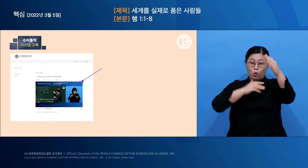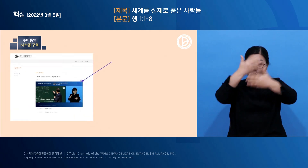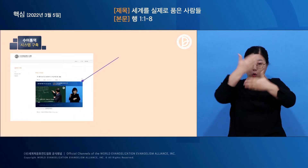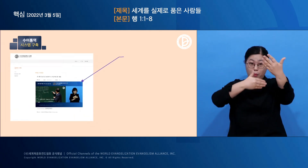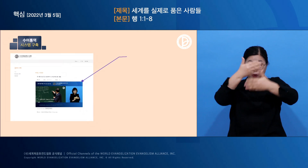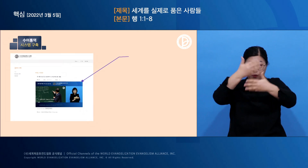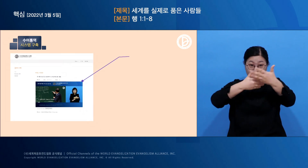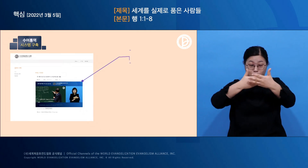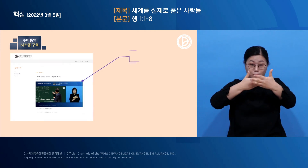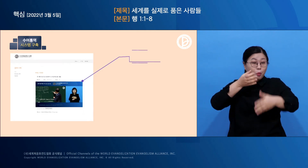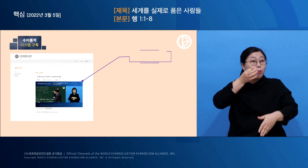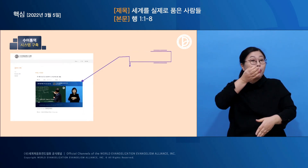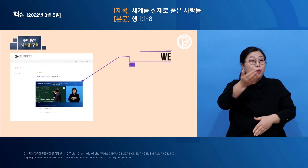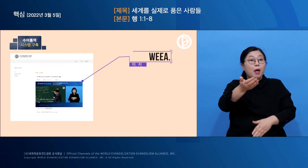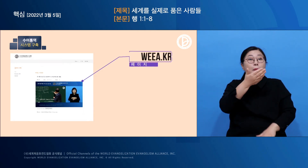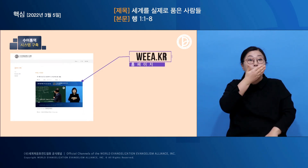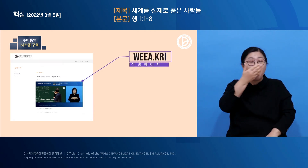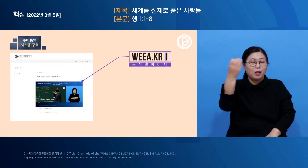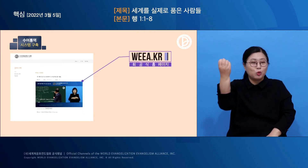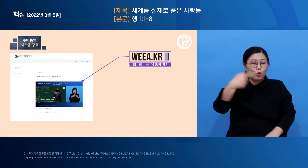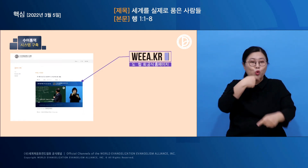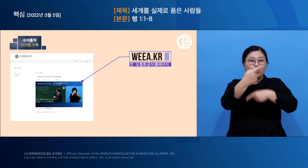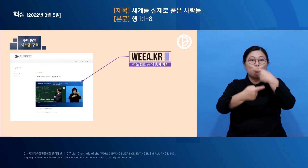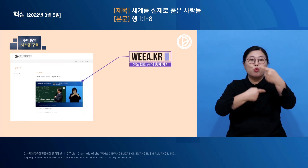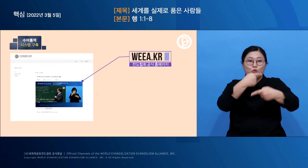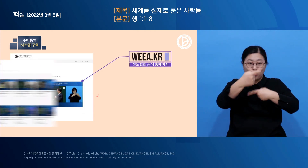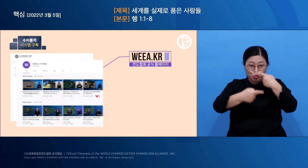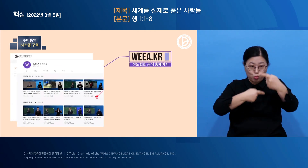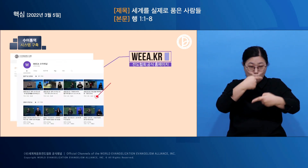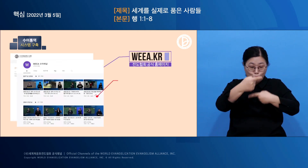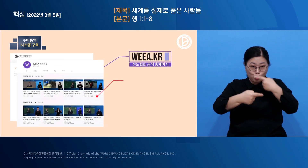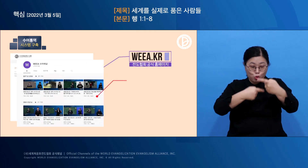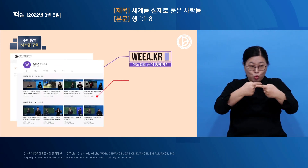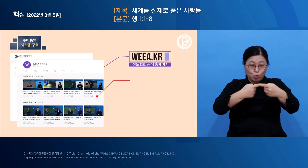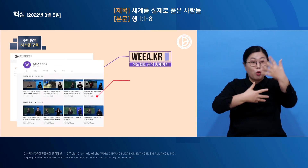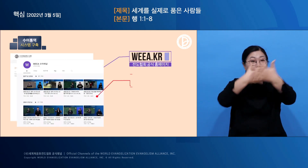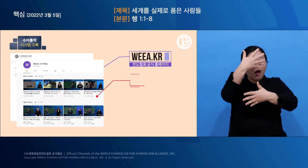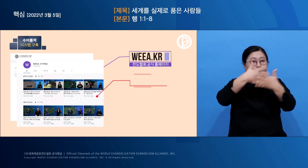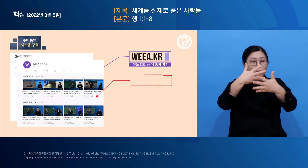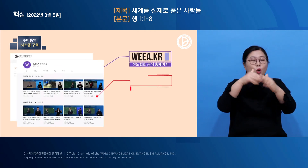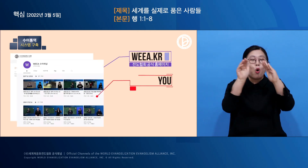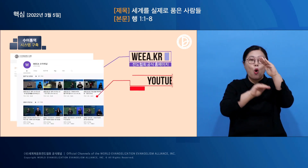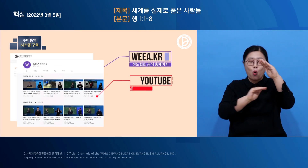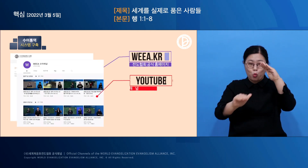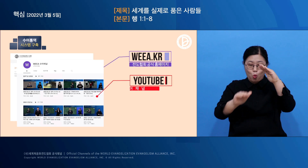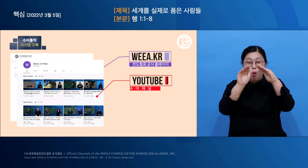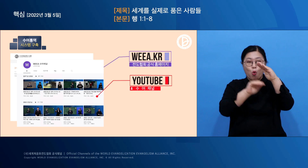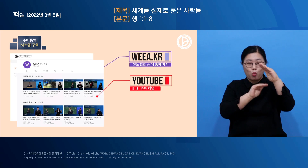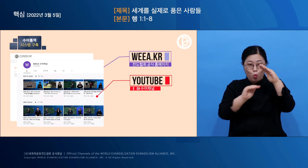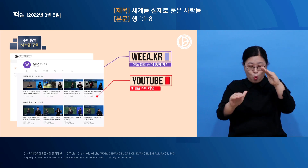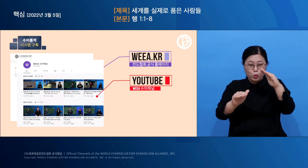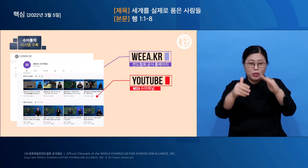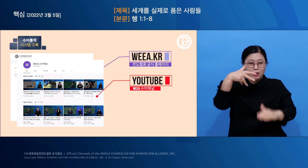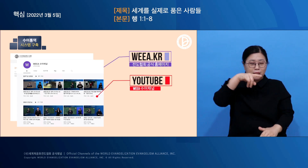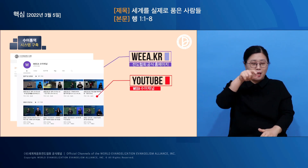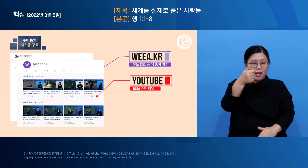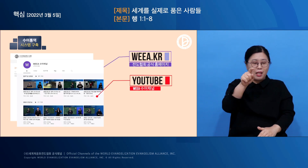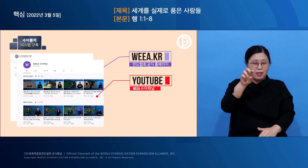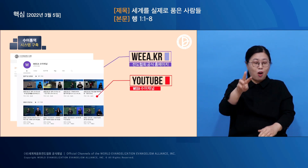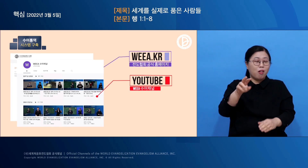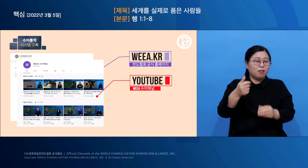또 수어 통역 채널이 협회 공식 홈페이지와 유튜브에 만들어져 편안하게 말씀을